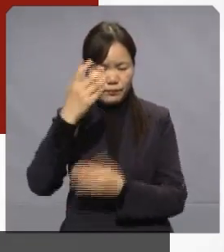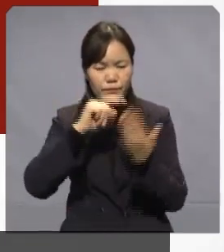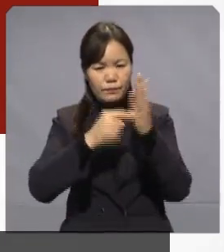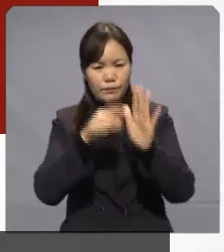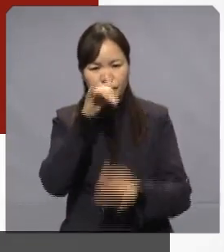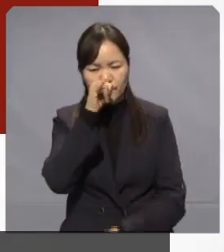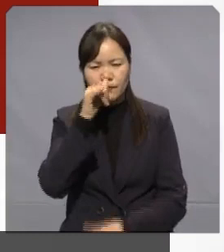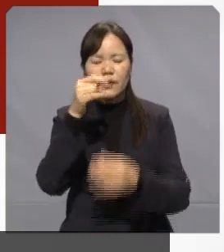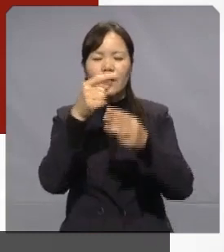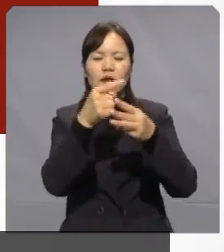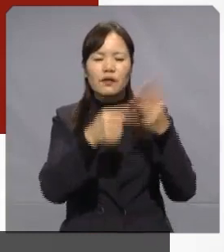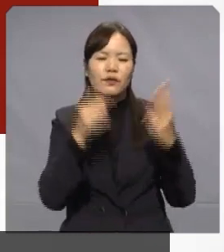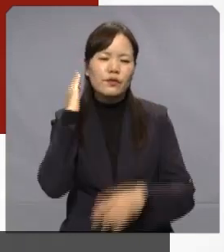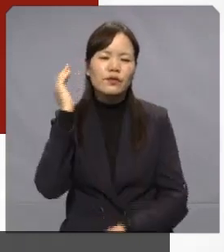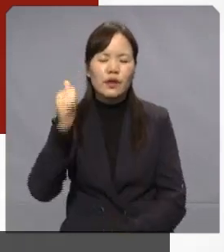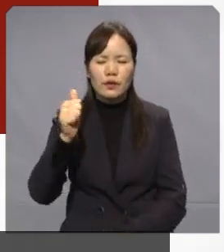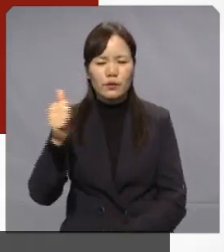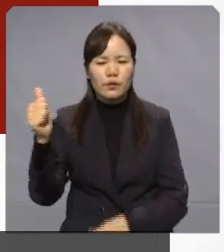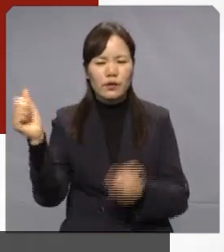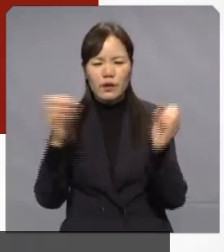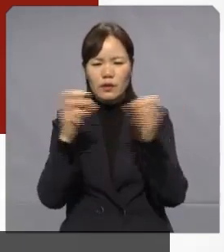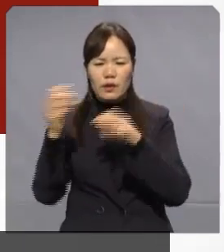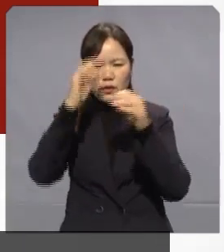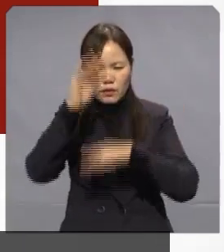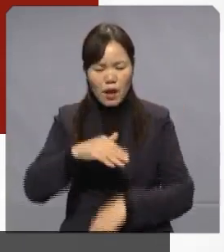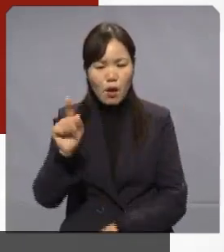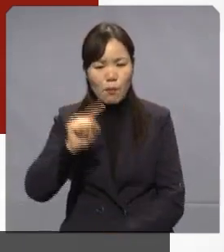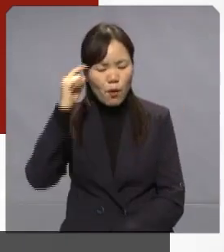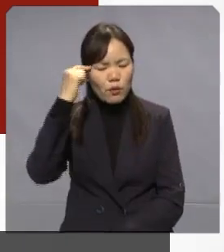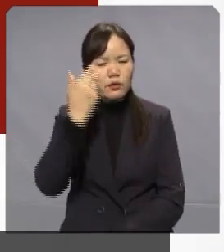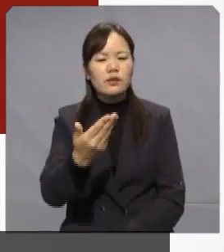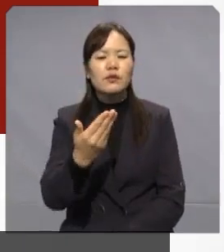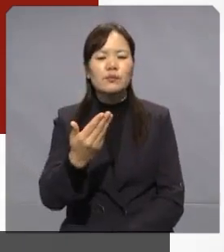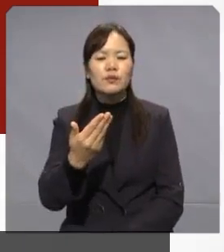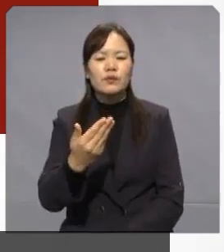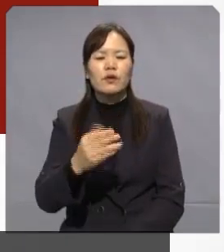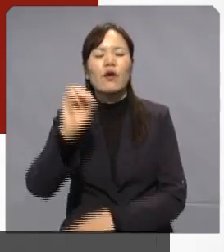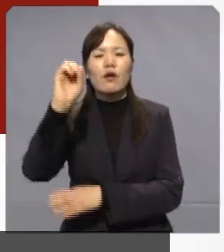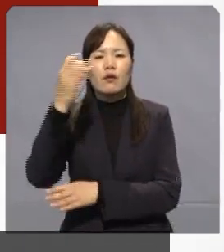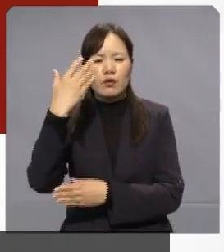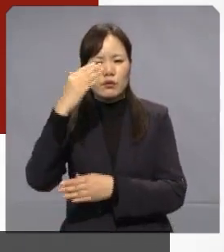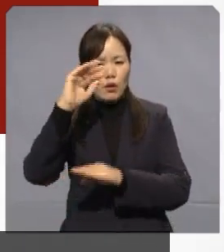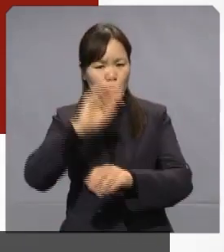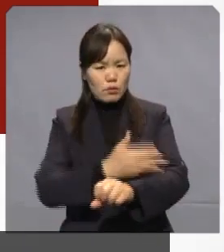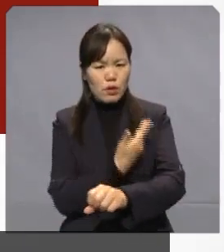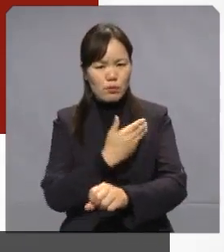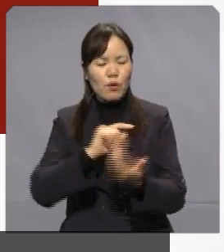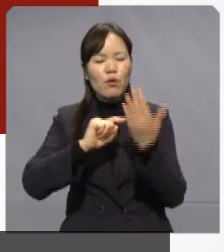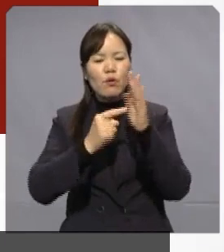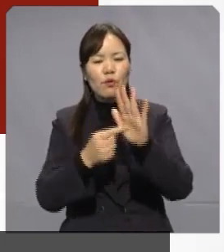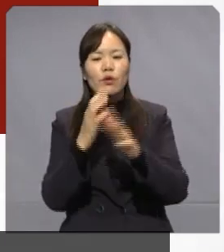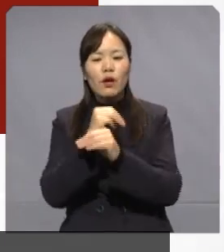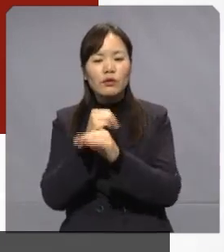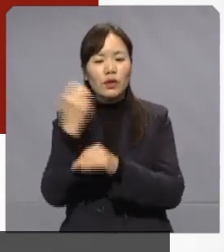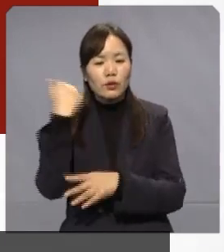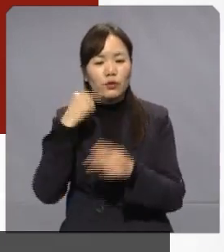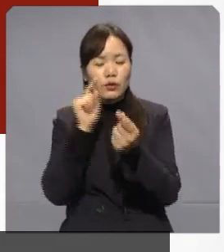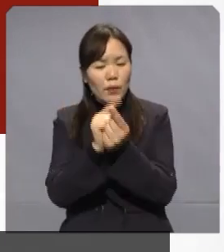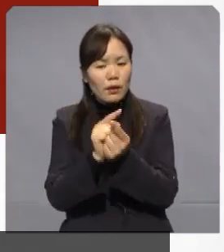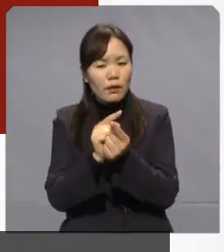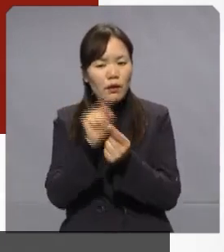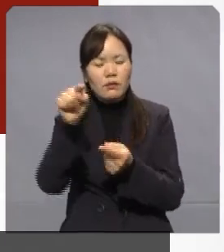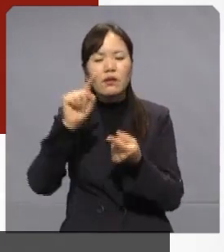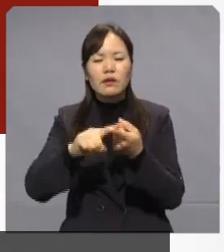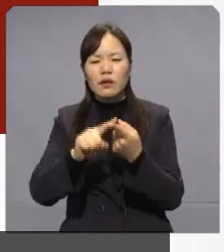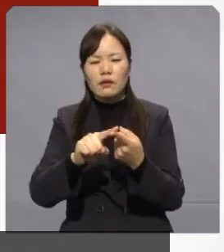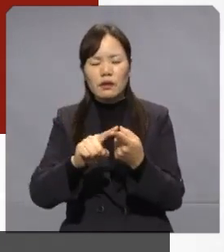윤 대통령과 무슨 이야기를 했나라는 질문에 기사는 오보, 공개 일정에 누구를 언제 만났는지는